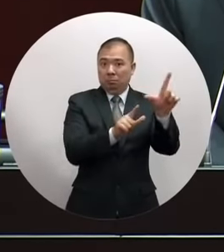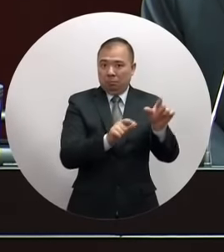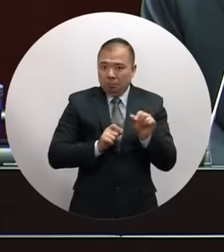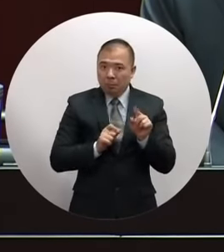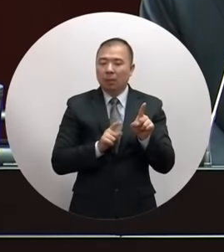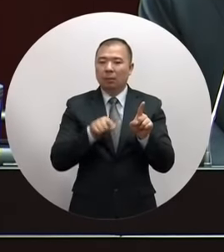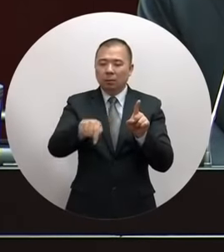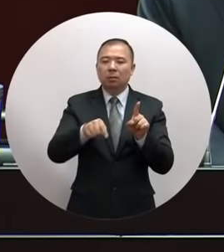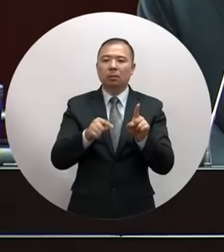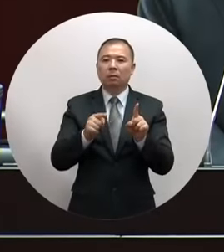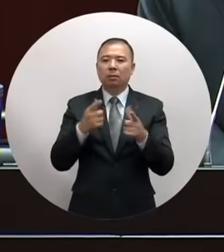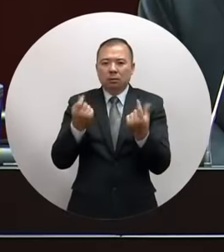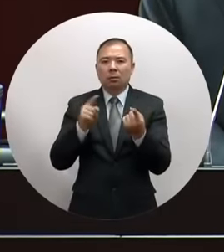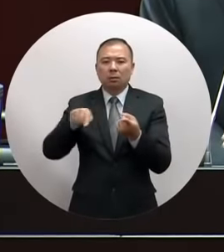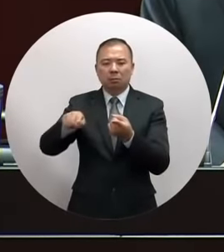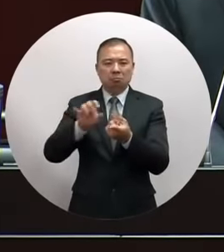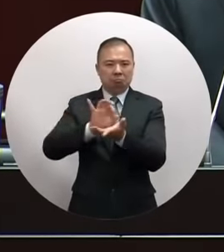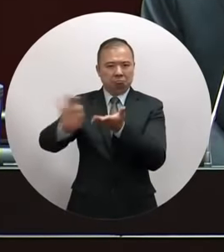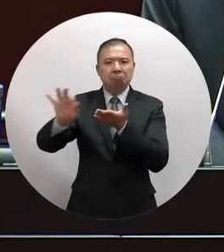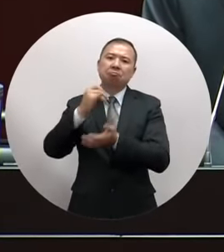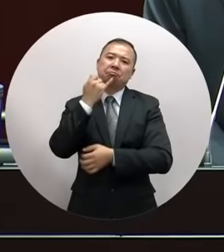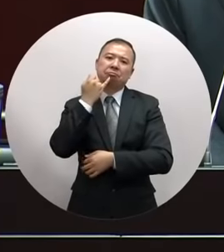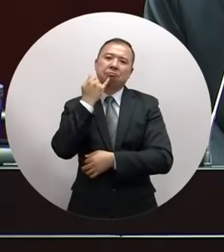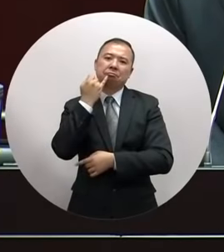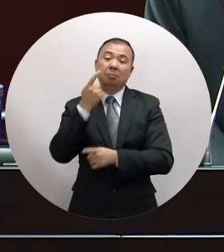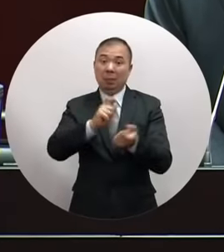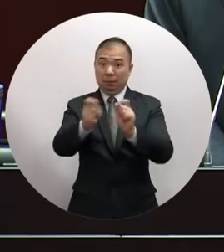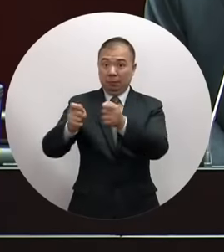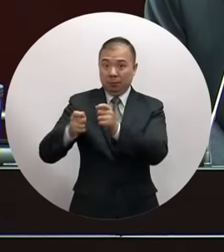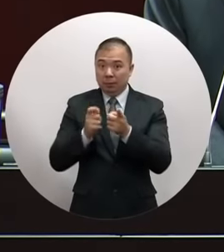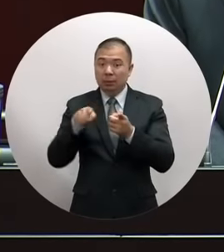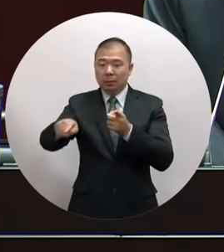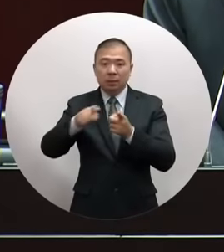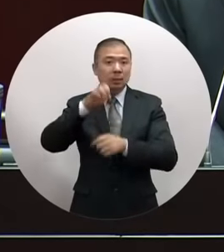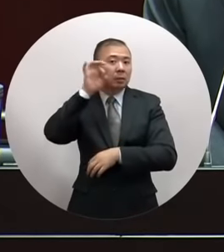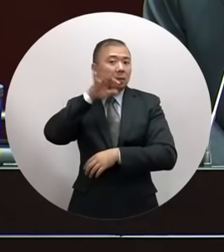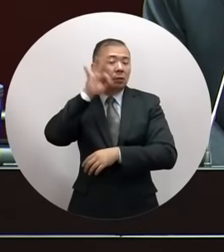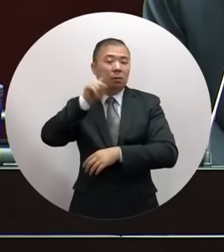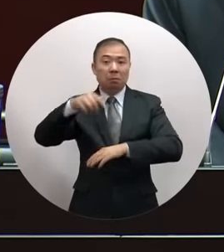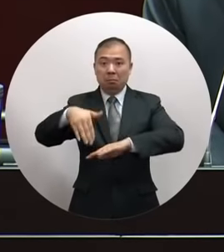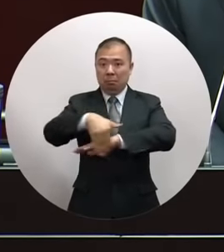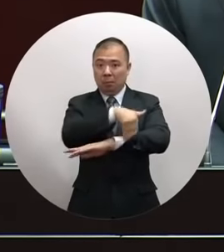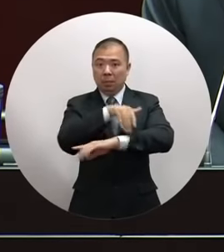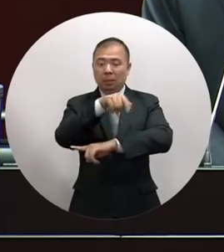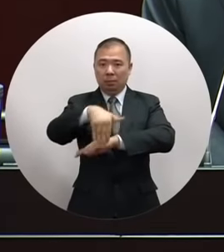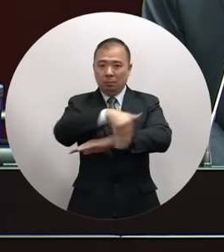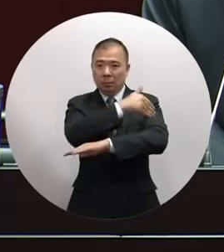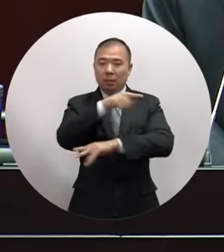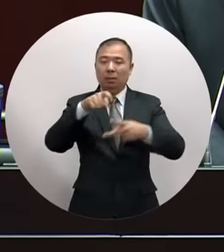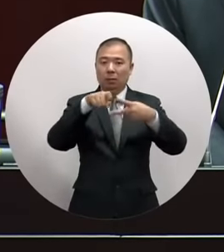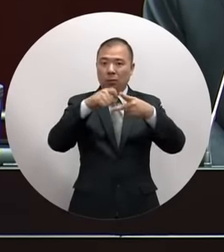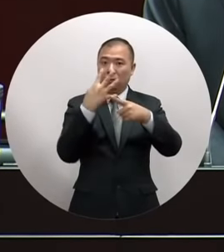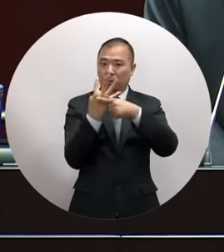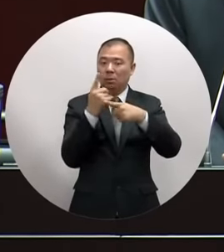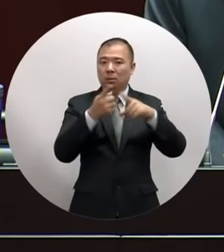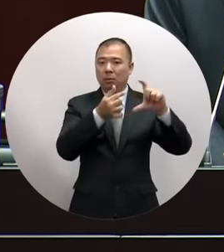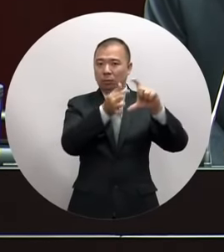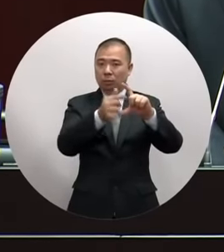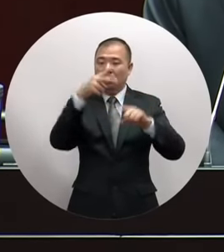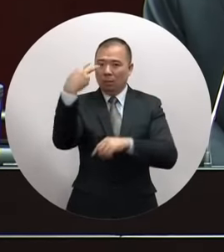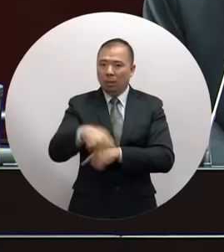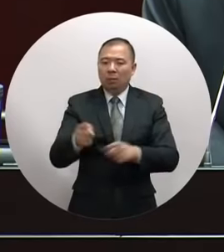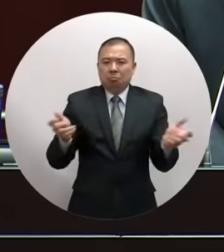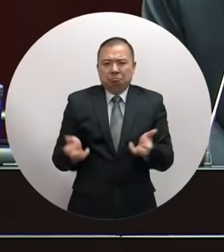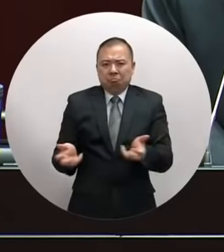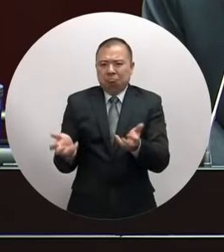使用，不过最近这附近的彰滨工业区还有周边的开发确实带来庞大的